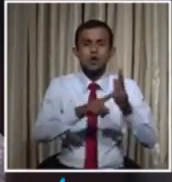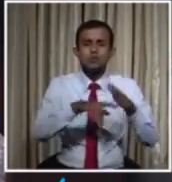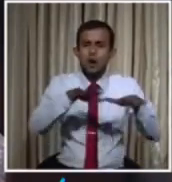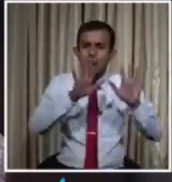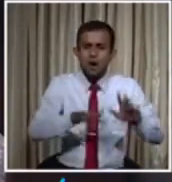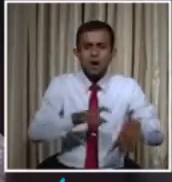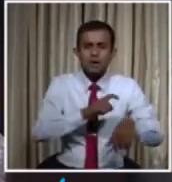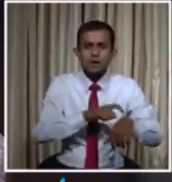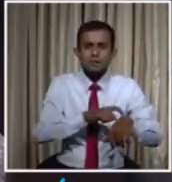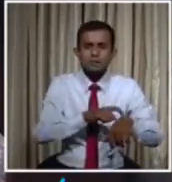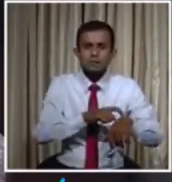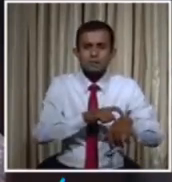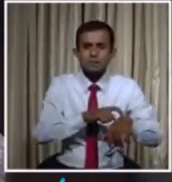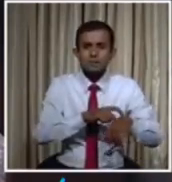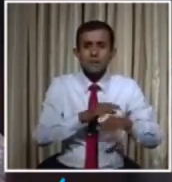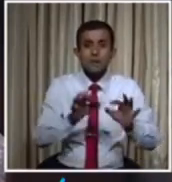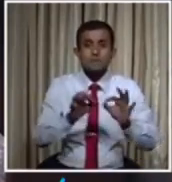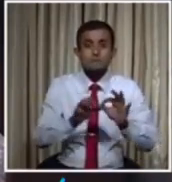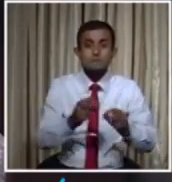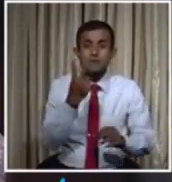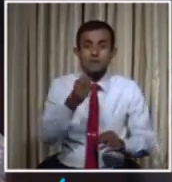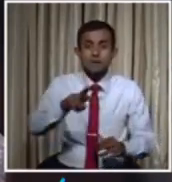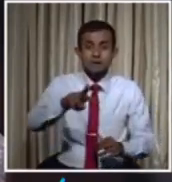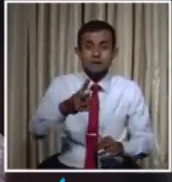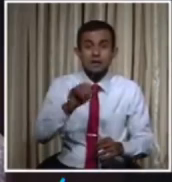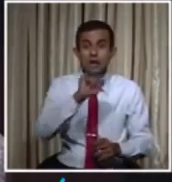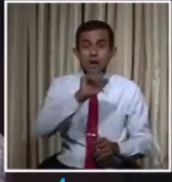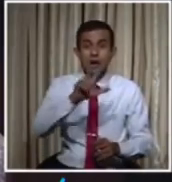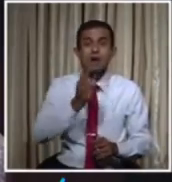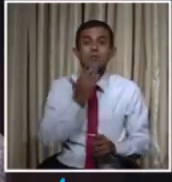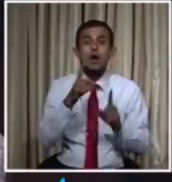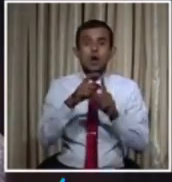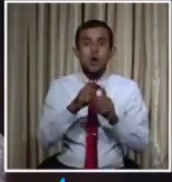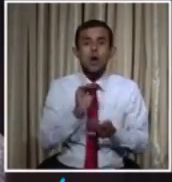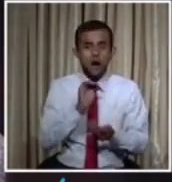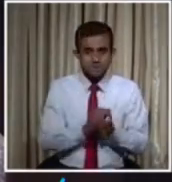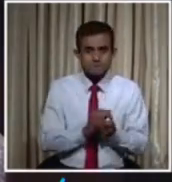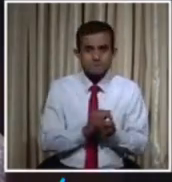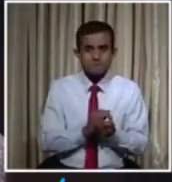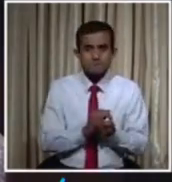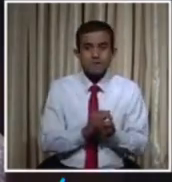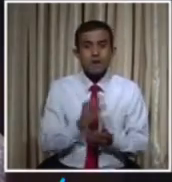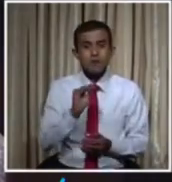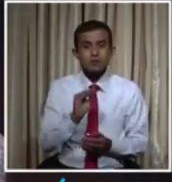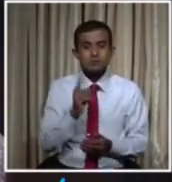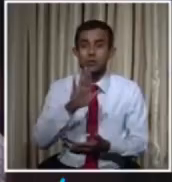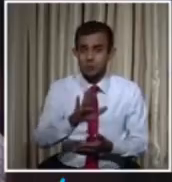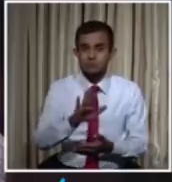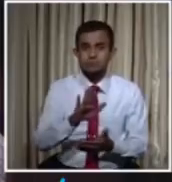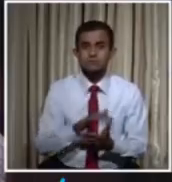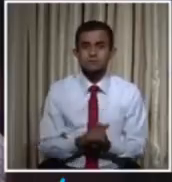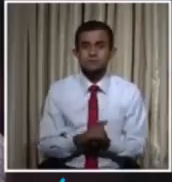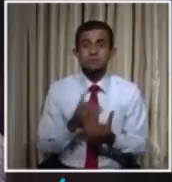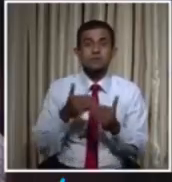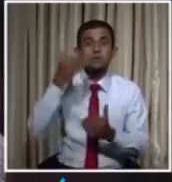විට බිලියන 2268ක් ඇමරිකානු ඩොලර් තිබුණේ හැබැයි මතක තබා ගන්න